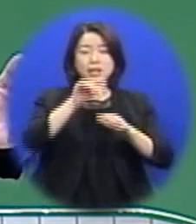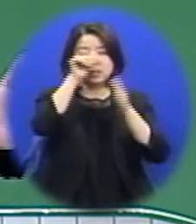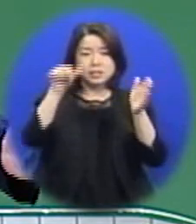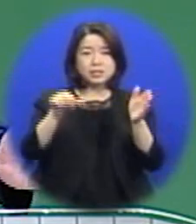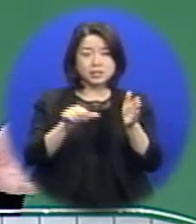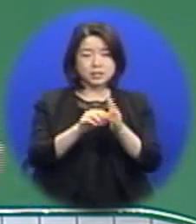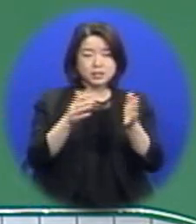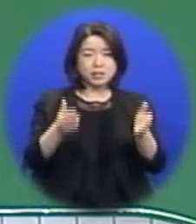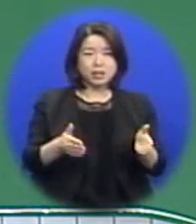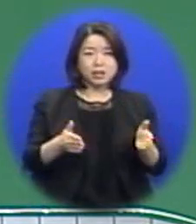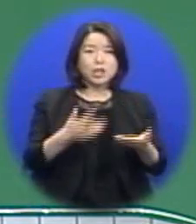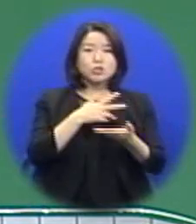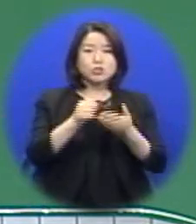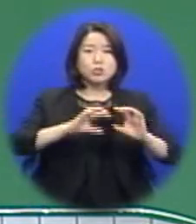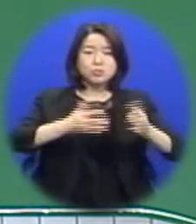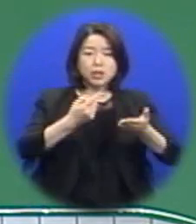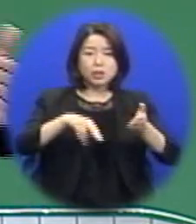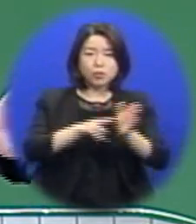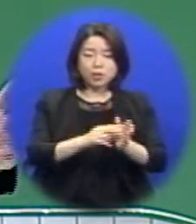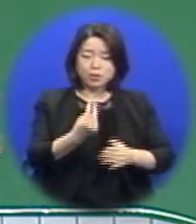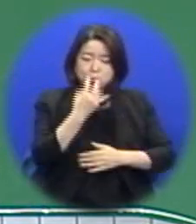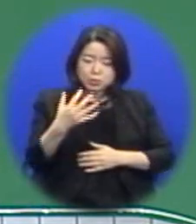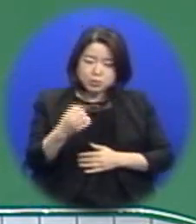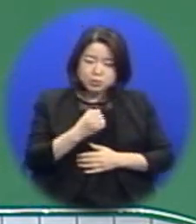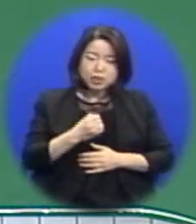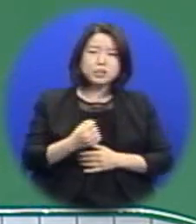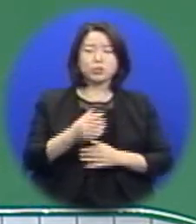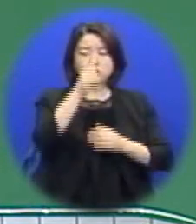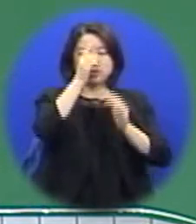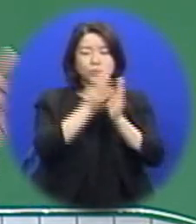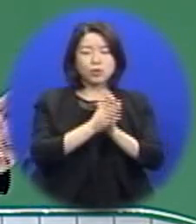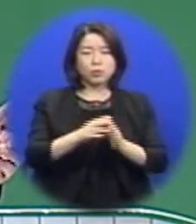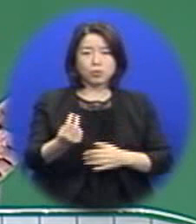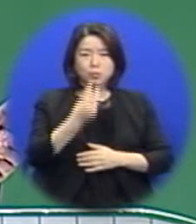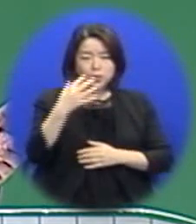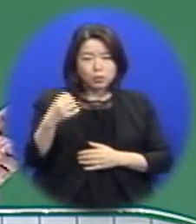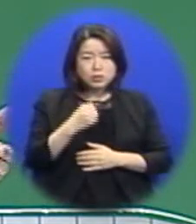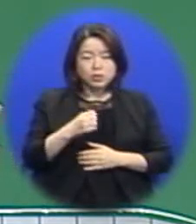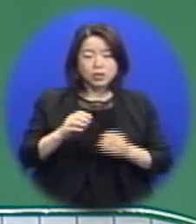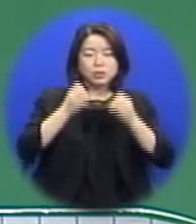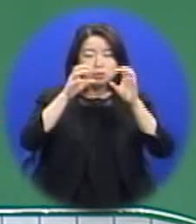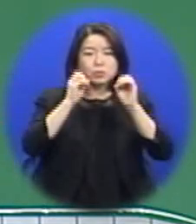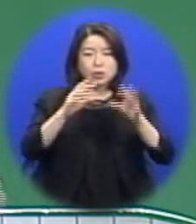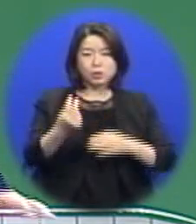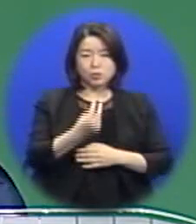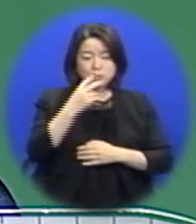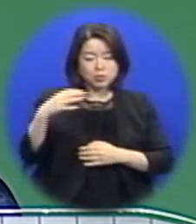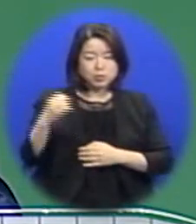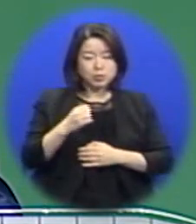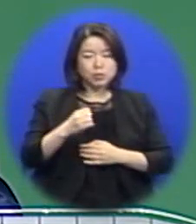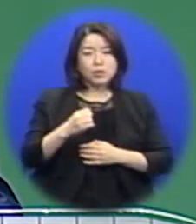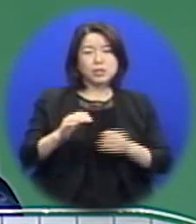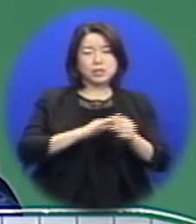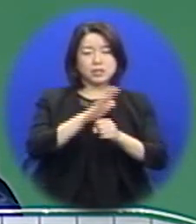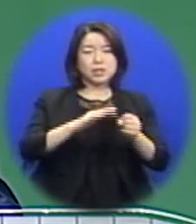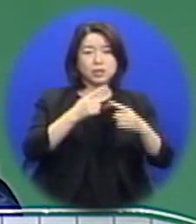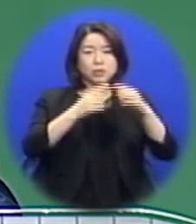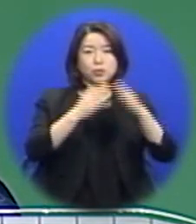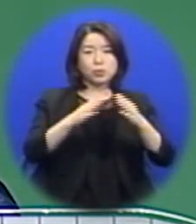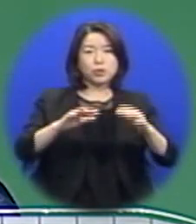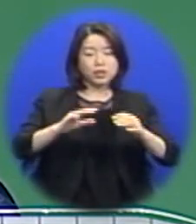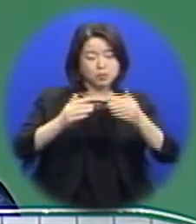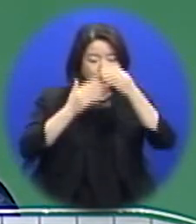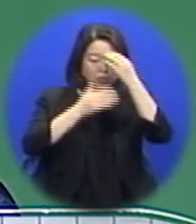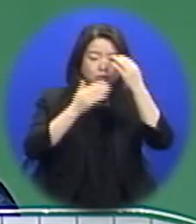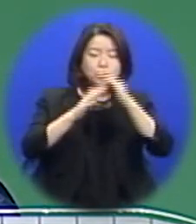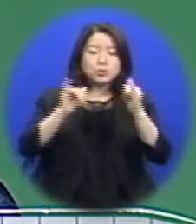나라 위에 목숨 걸고 기도하고 목숨 걸고 전도하고 목숨 걸고 사랑하는 교회와 성도가 되길 축복해 드리고